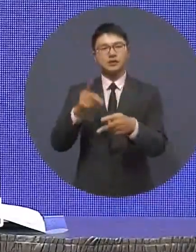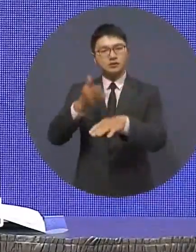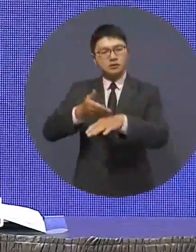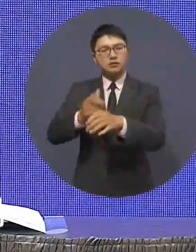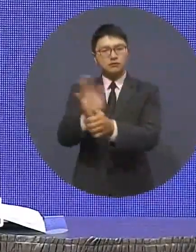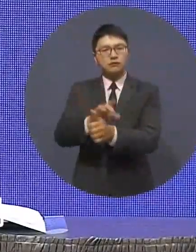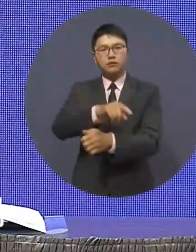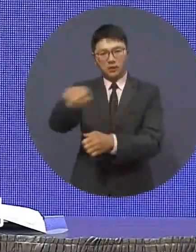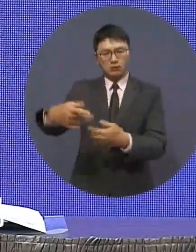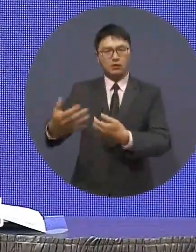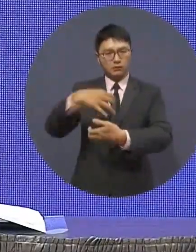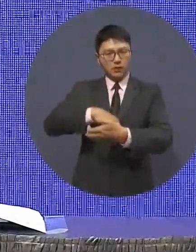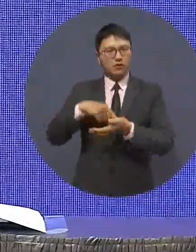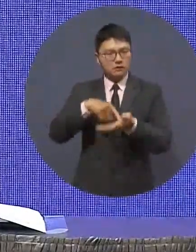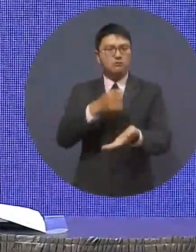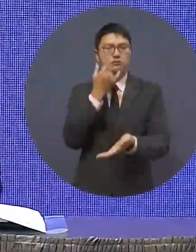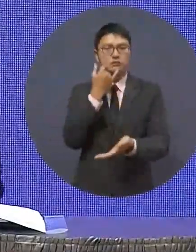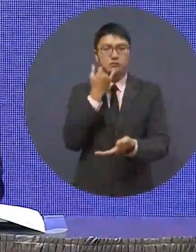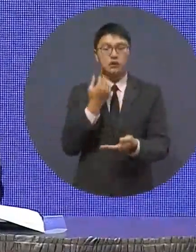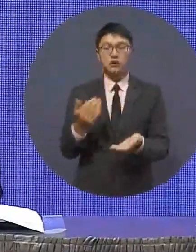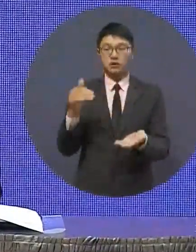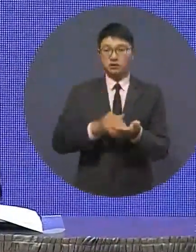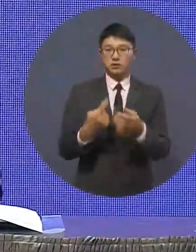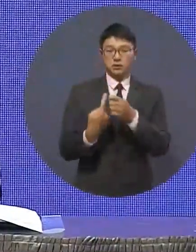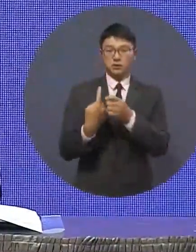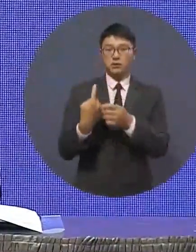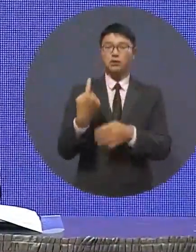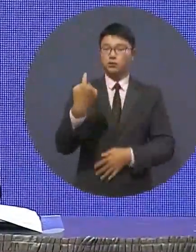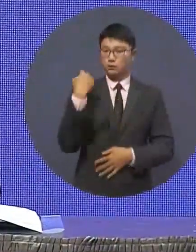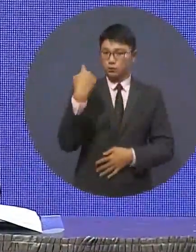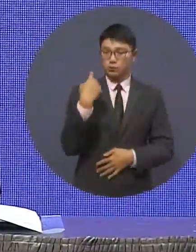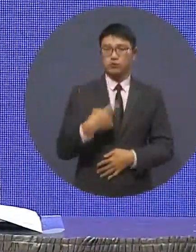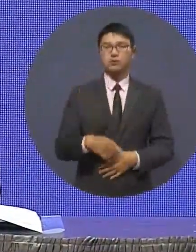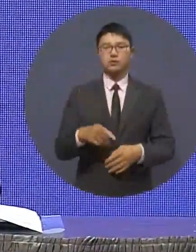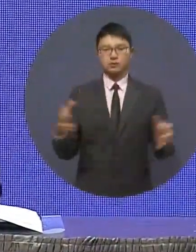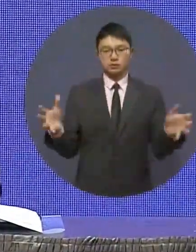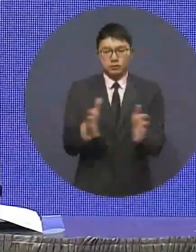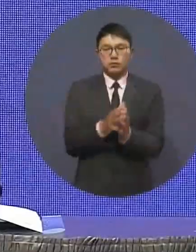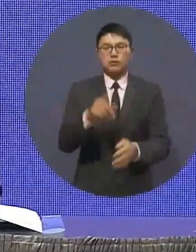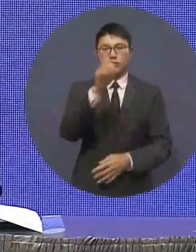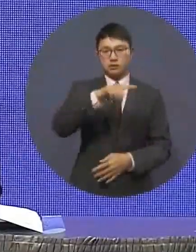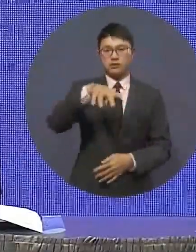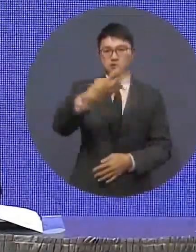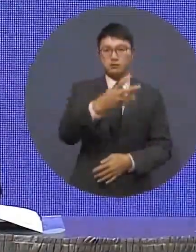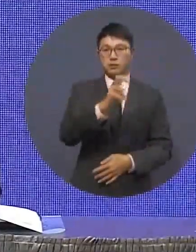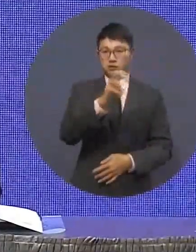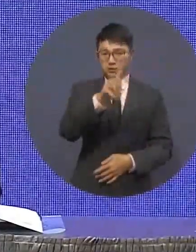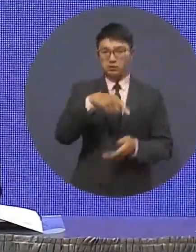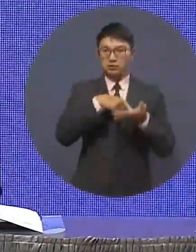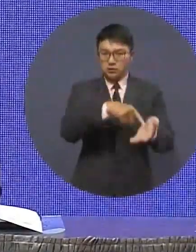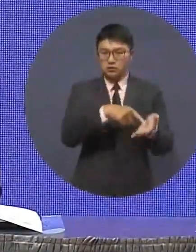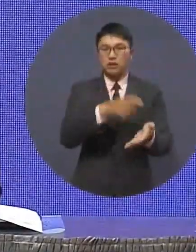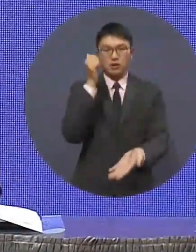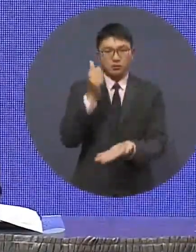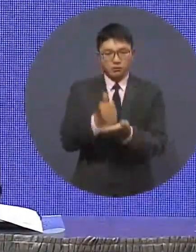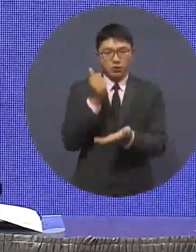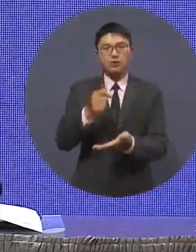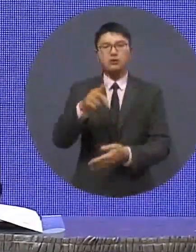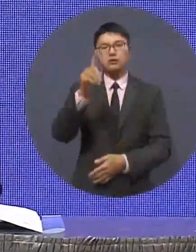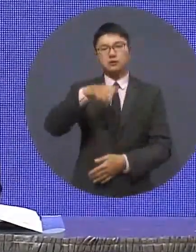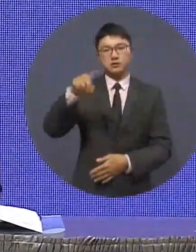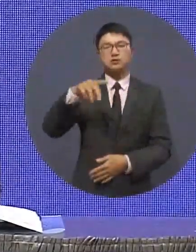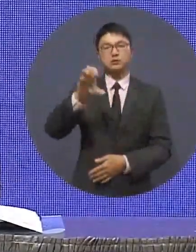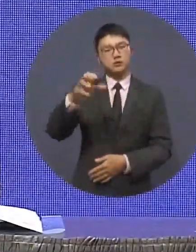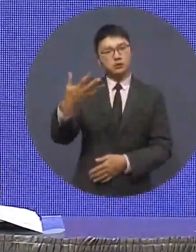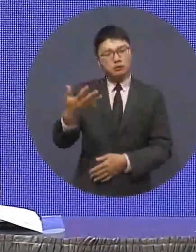我们到昨天母亲节为止，总共受理了1421件，那核准了1098件，